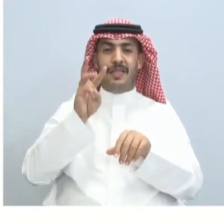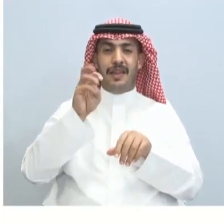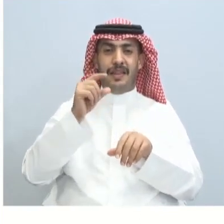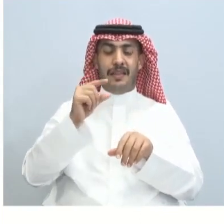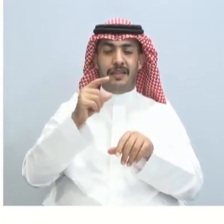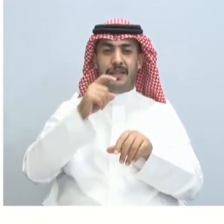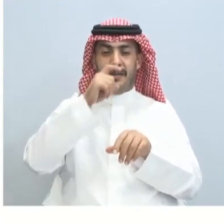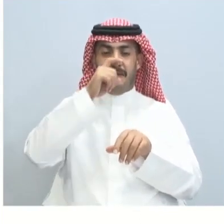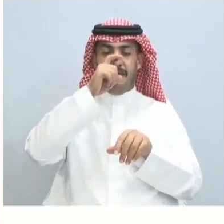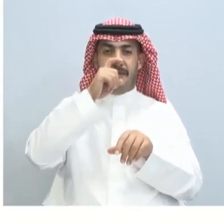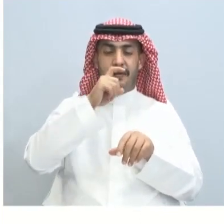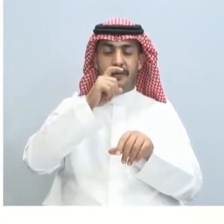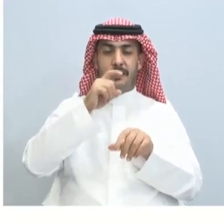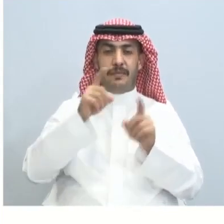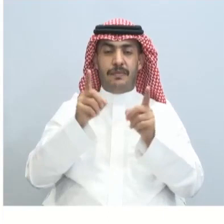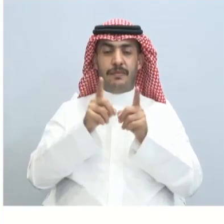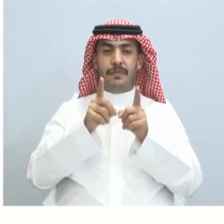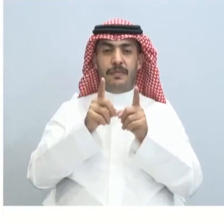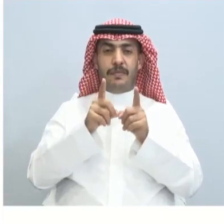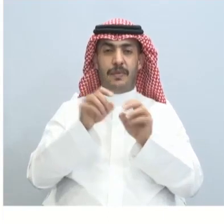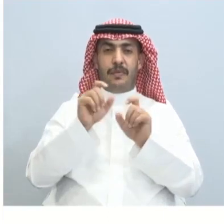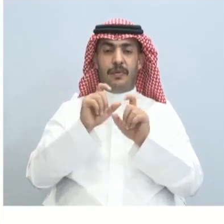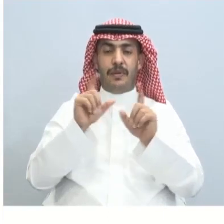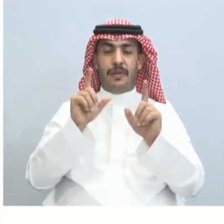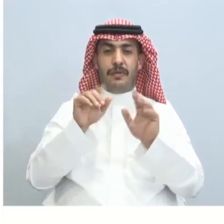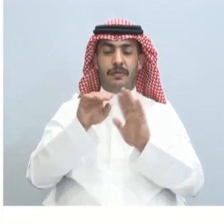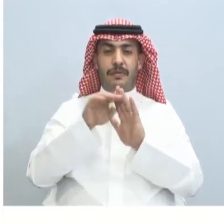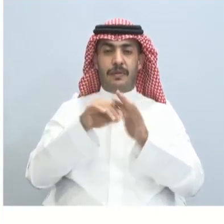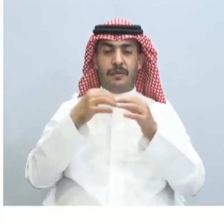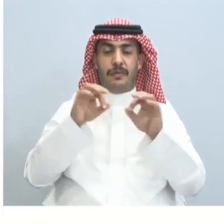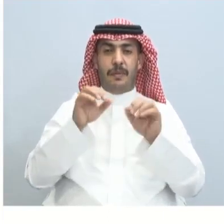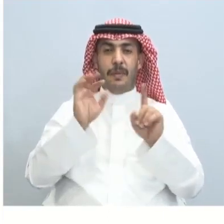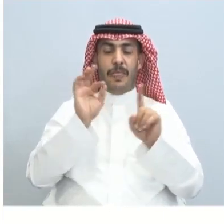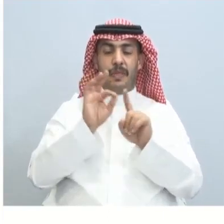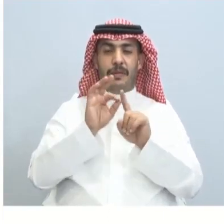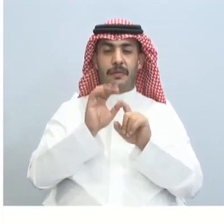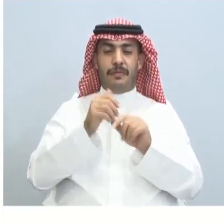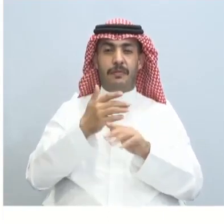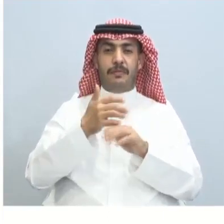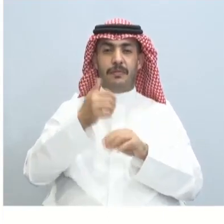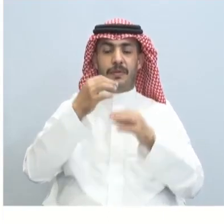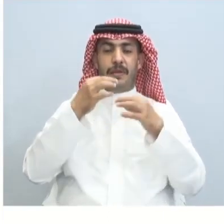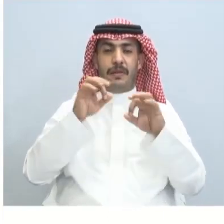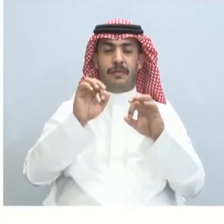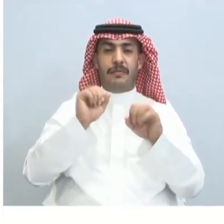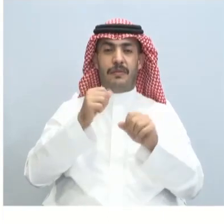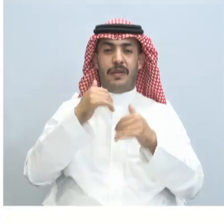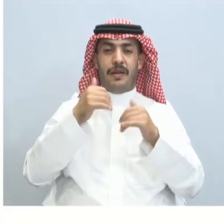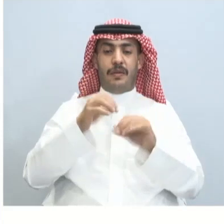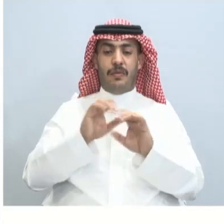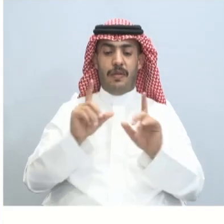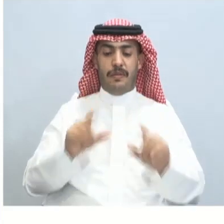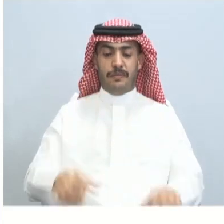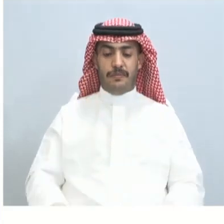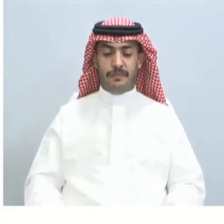لذلك لابد ان يكون اختصار يكون واضح لجميع المستهدفين ويكون الجميع يفسره بطريقه